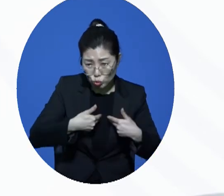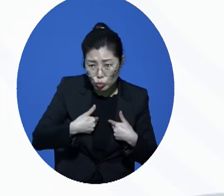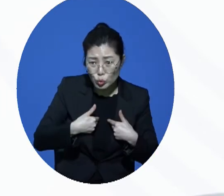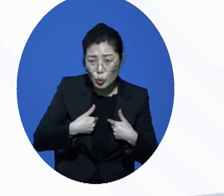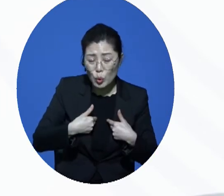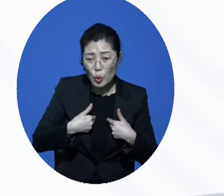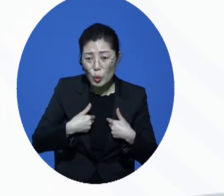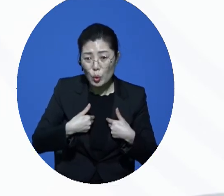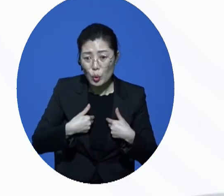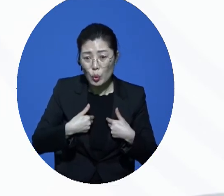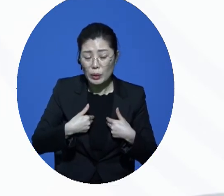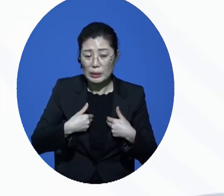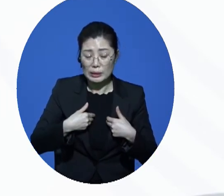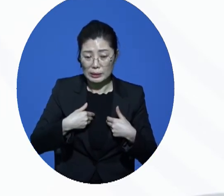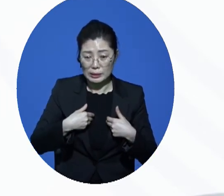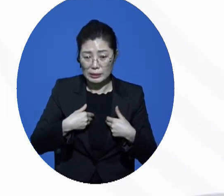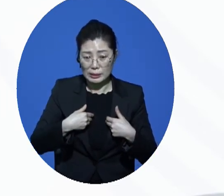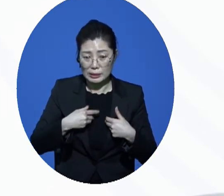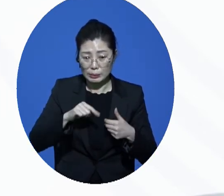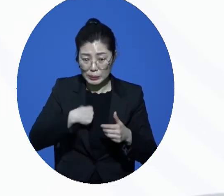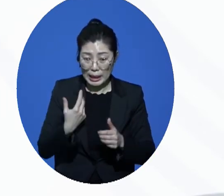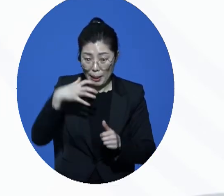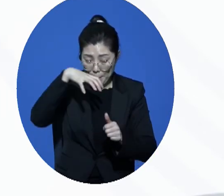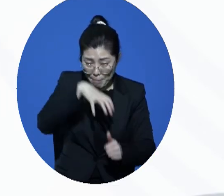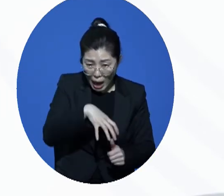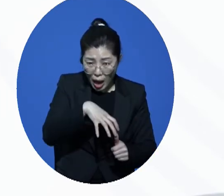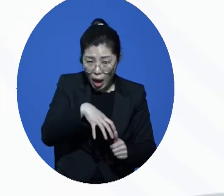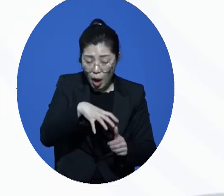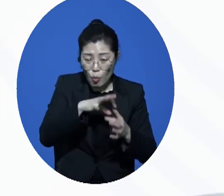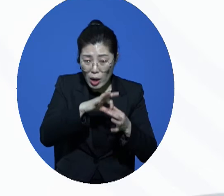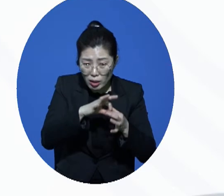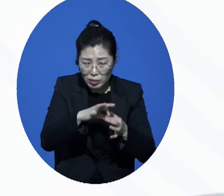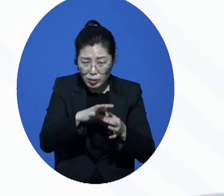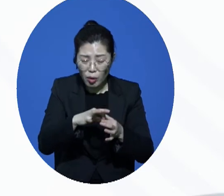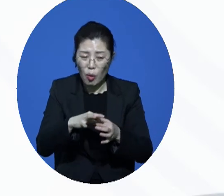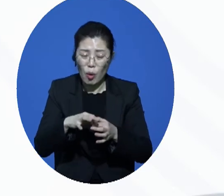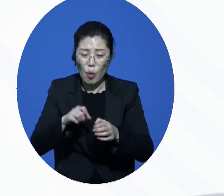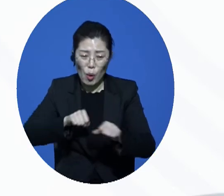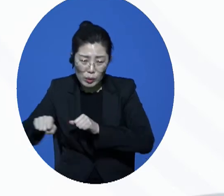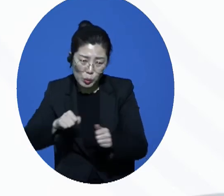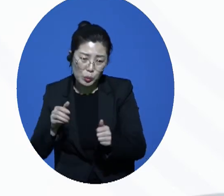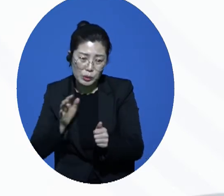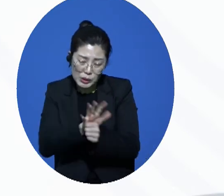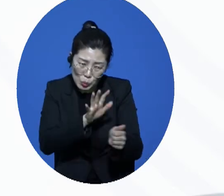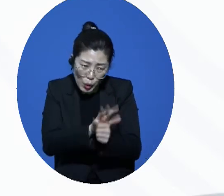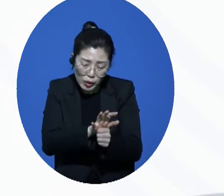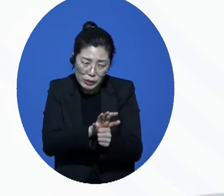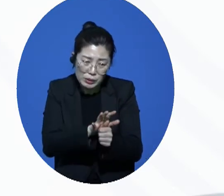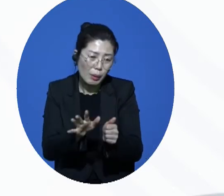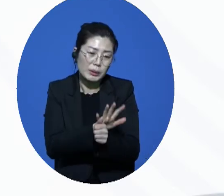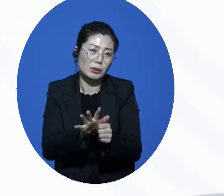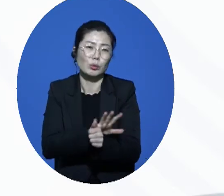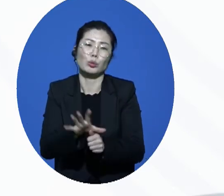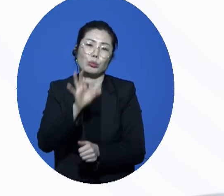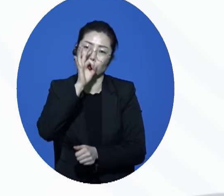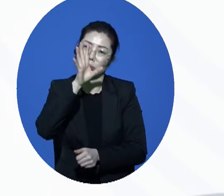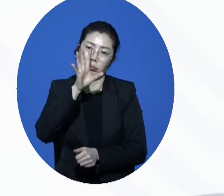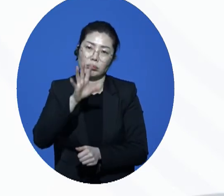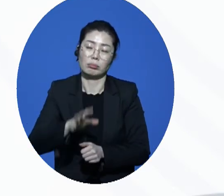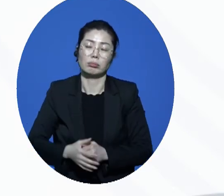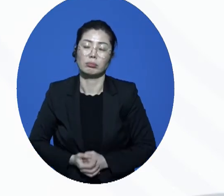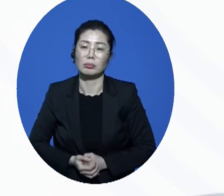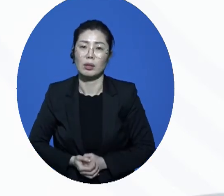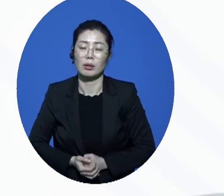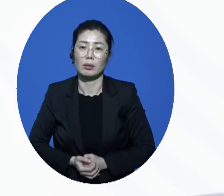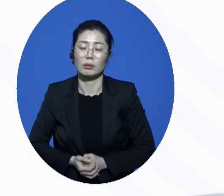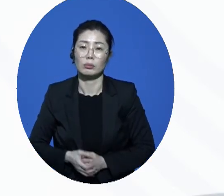장애인의 자가격리와 관련해 전혀 이 인적 지원 체계는 마련되지 않았습니다. 또 하나, 이와